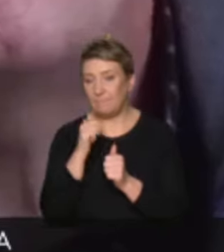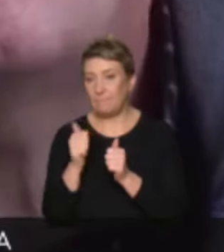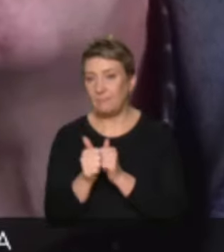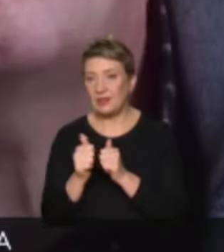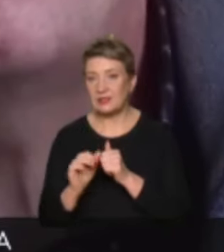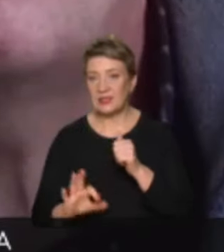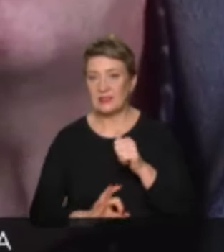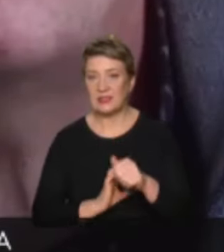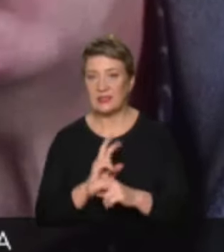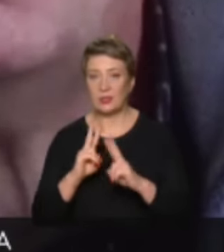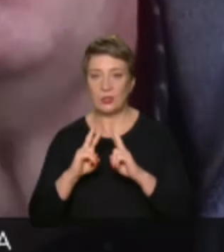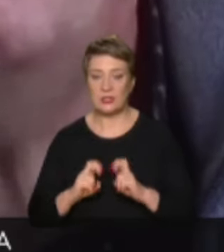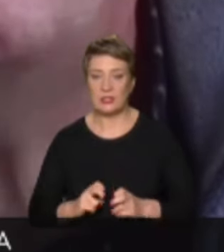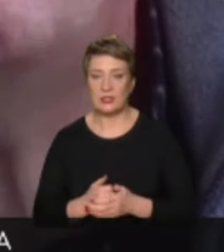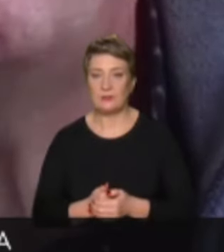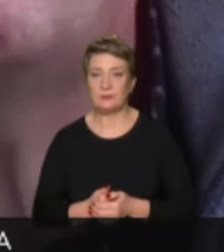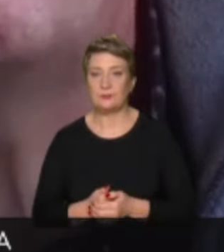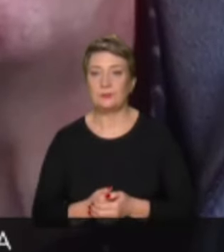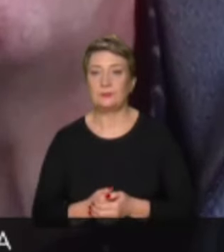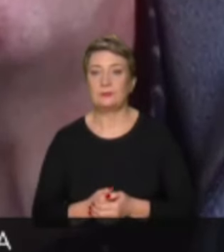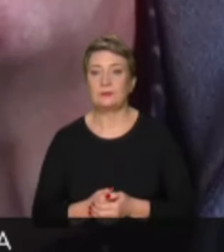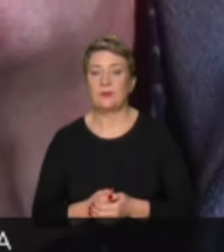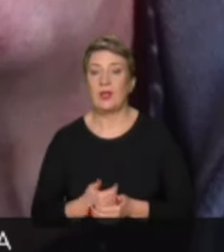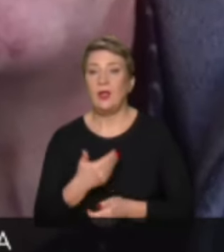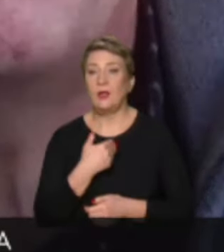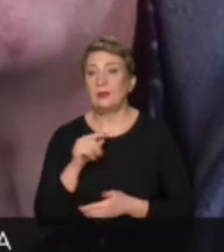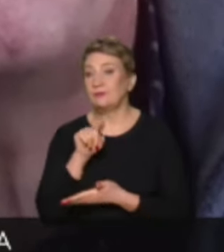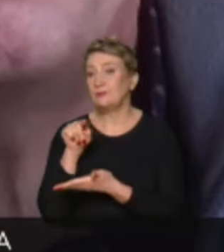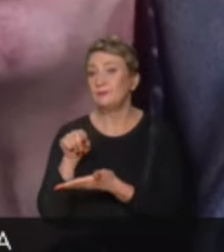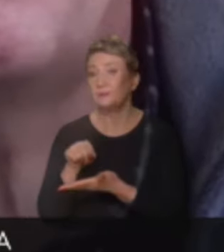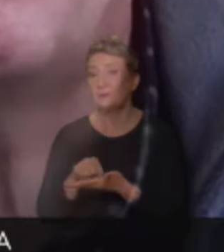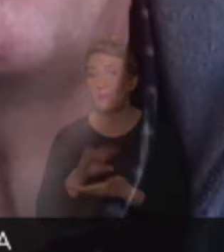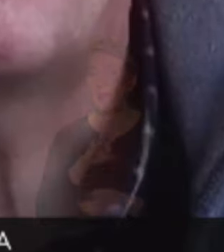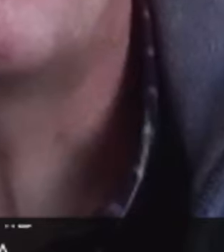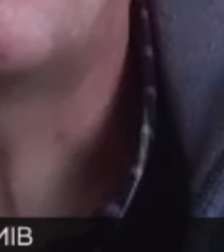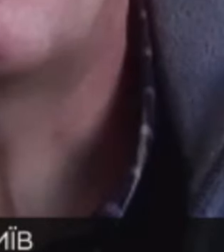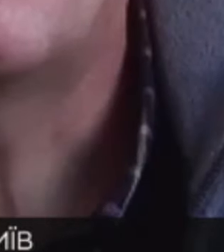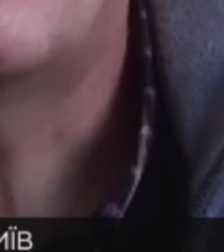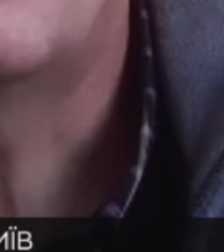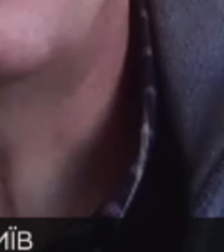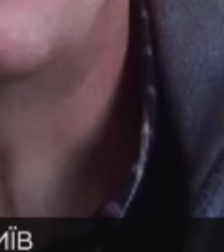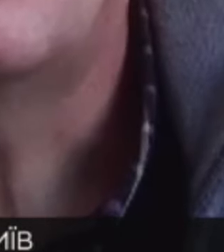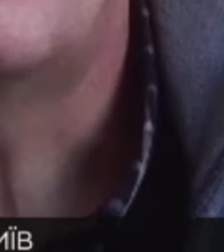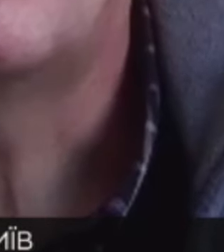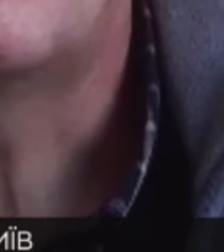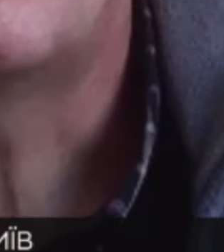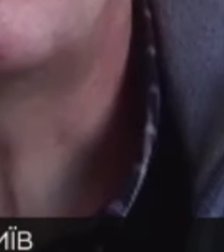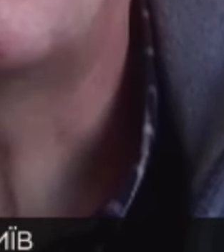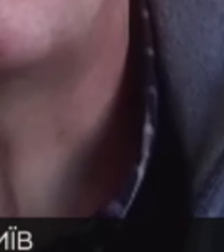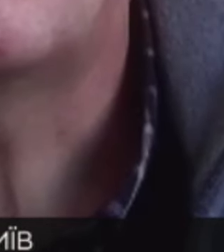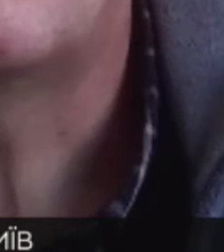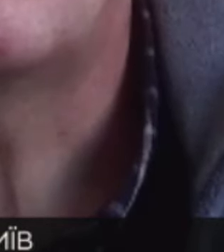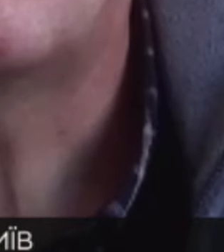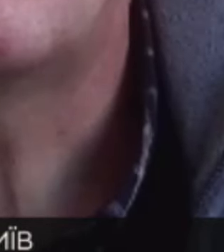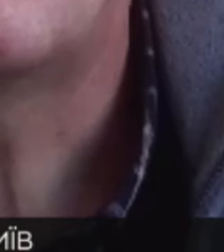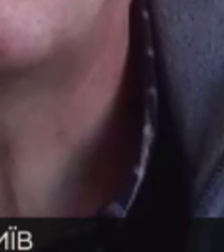вітання. Добрий день. Хотіла запитати, наскільки для Сполучених Штатів цей удар так по